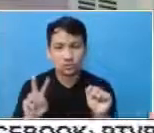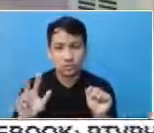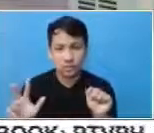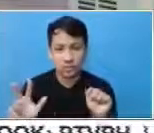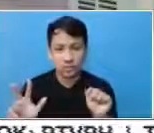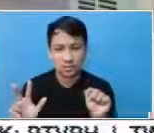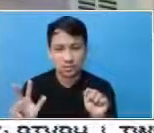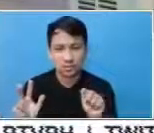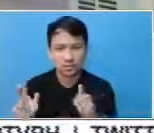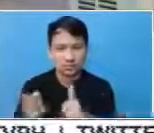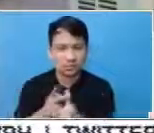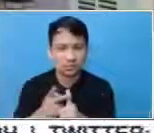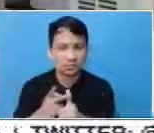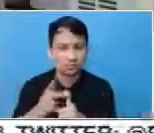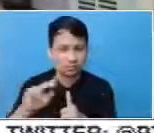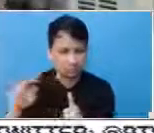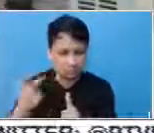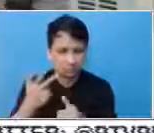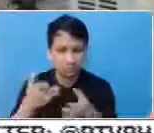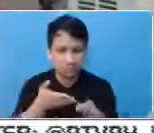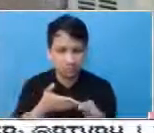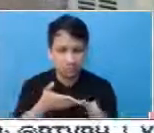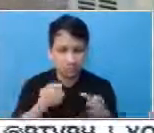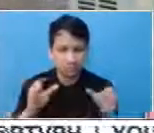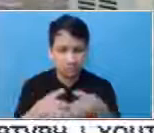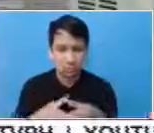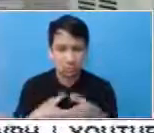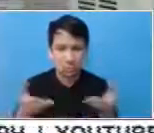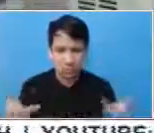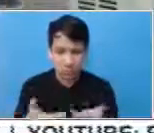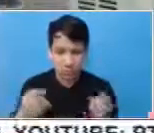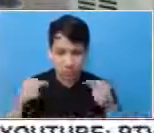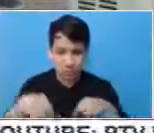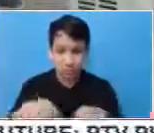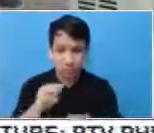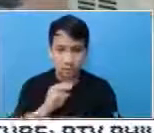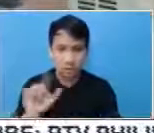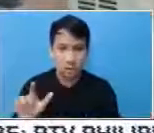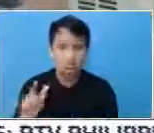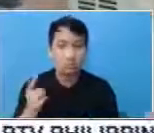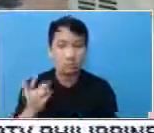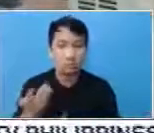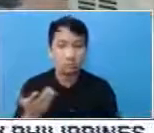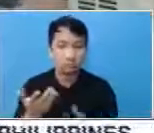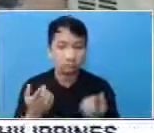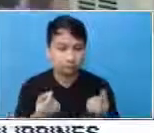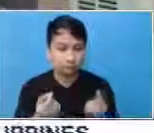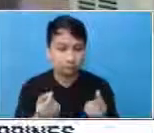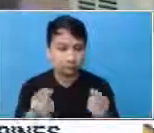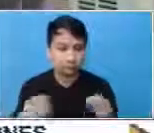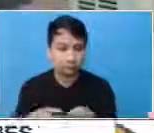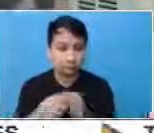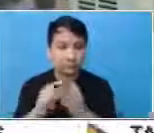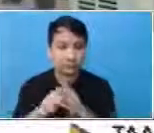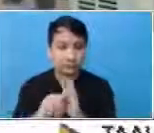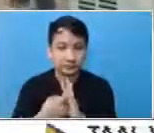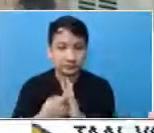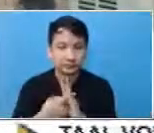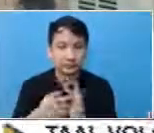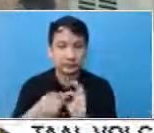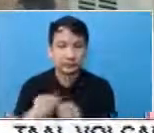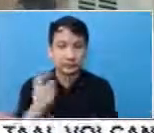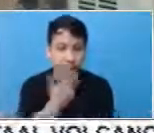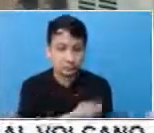pribadong sektor dyan na parang nagsusulong sa kanilang mga empleyado o mga workers nila na maturukan na para makapagbalik na sa kanilang mga